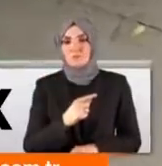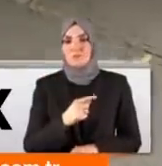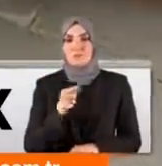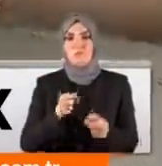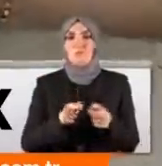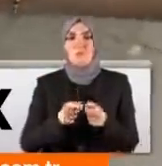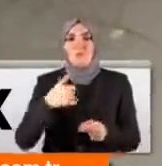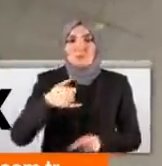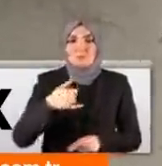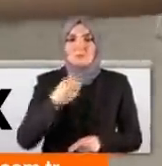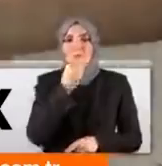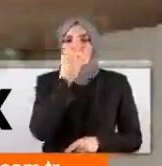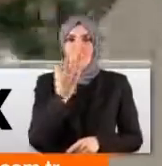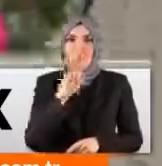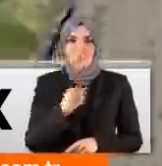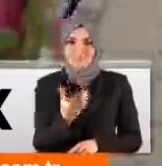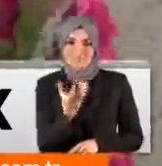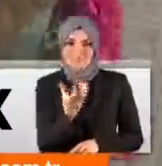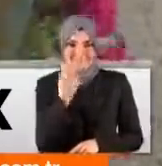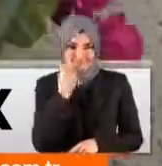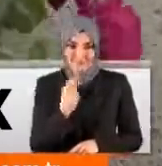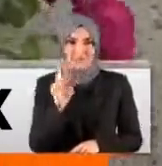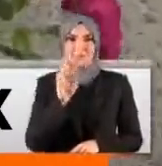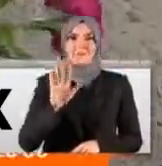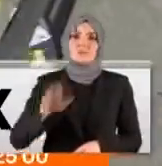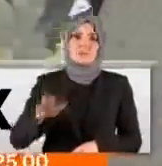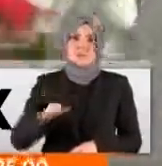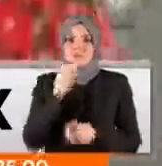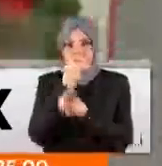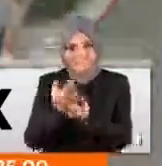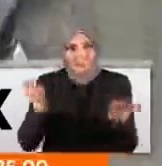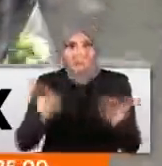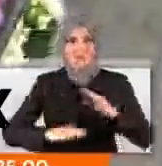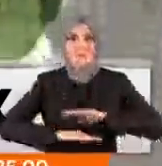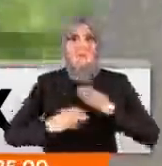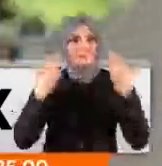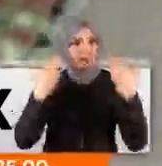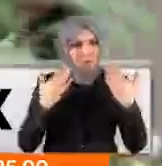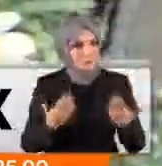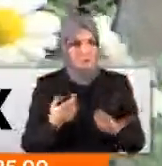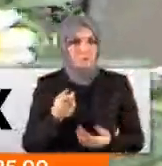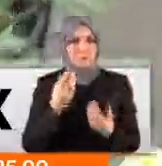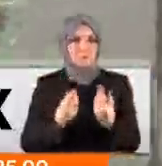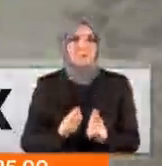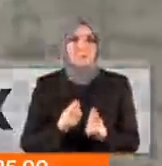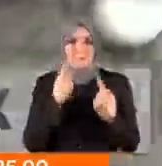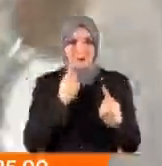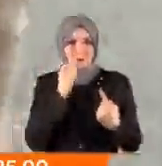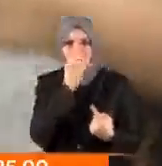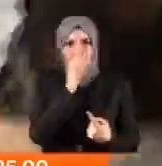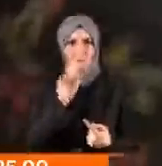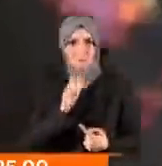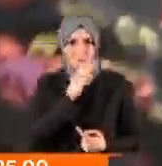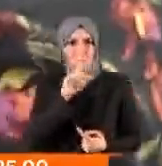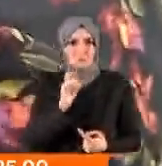bunun saksısı 25 lira isterim içinde ister bahçede balkonda kolay Peki nasıl bakacaksınız biliyor musunuz Ben bilmiyorum